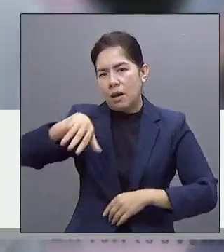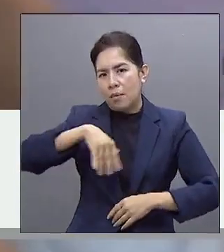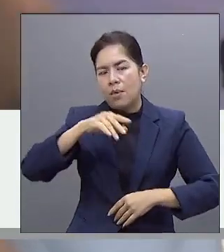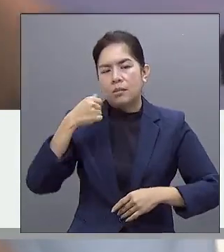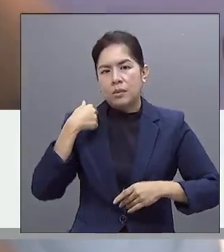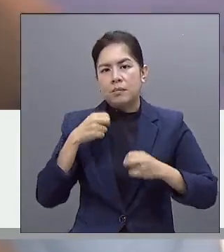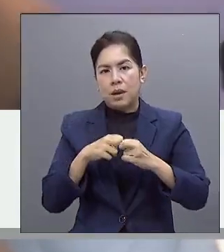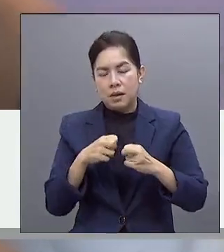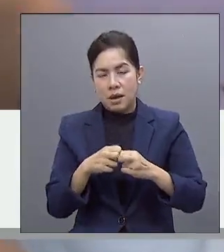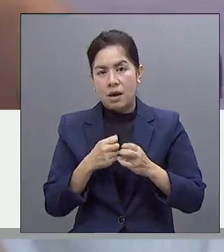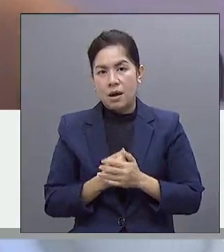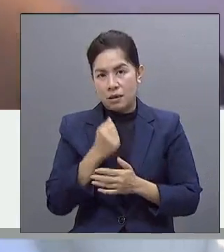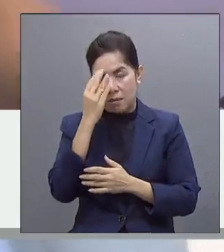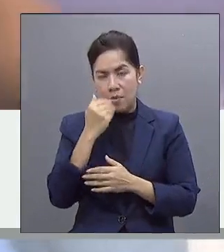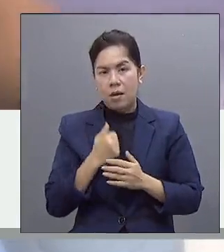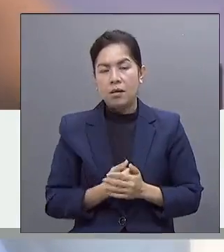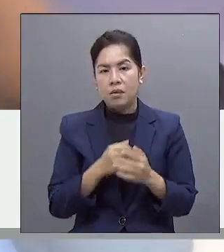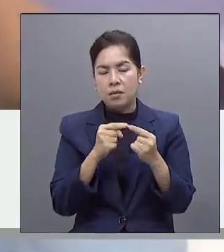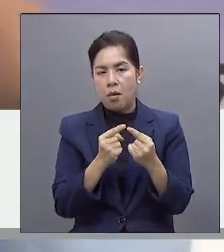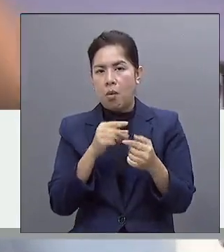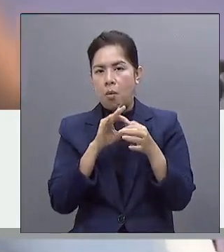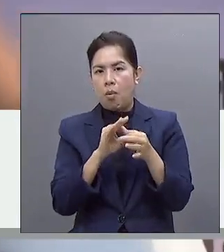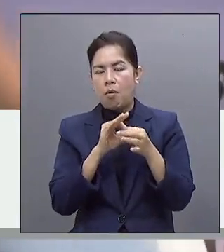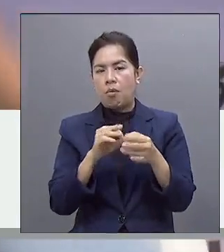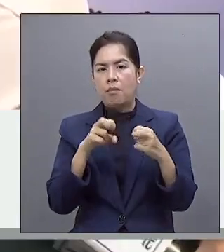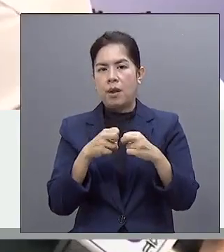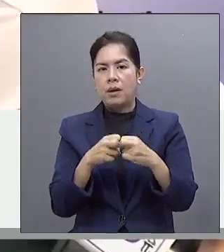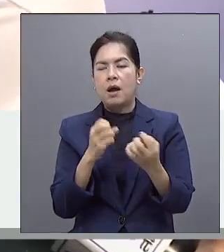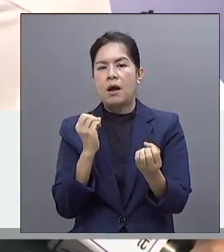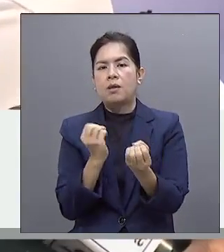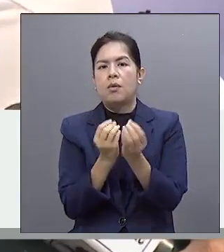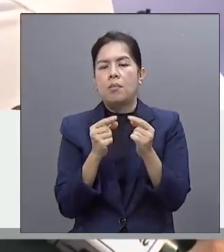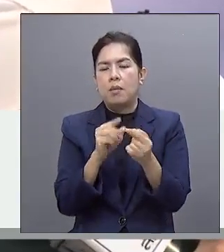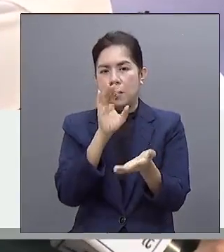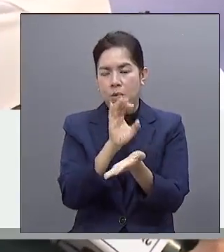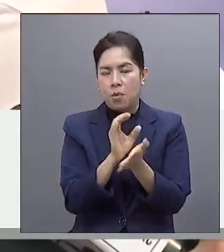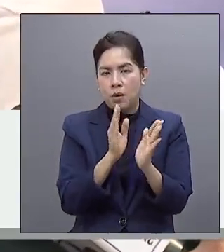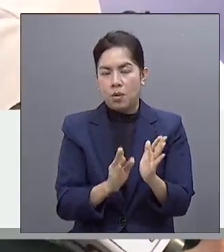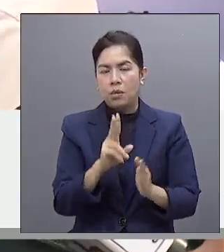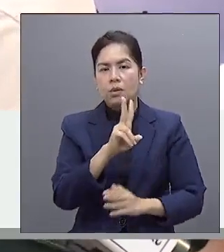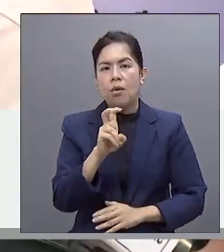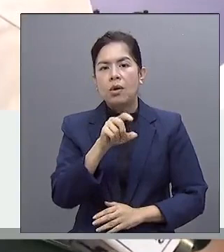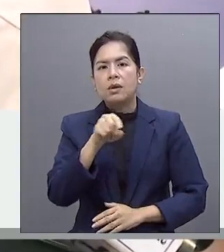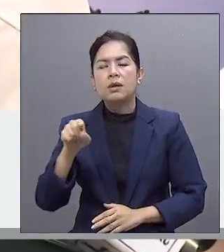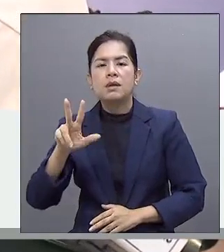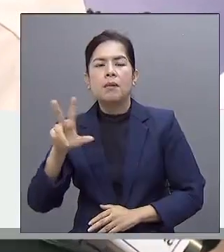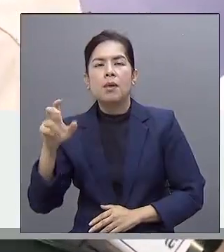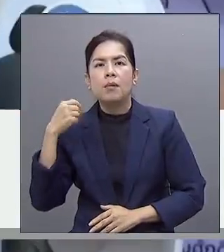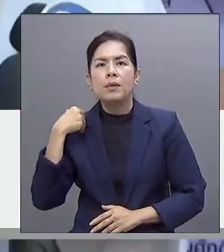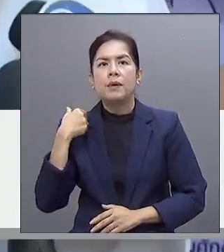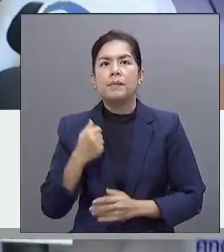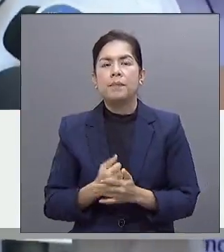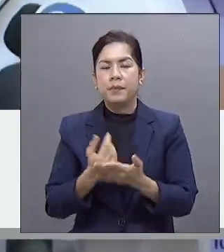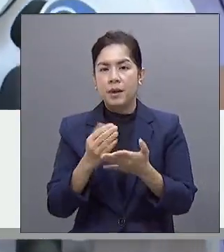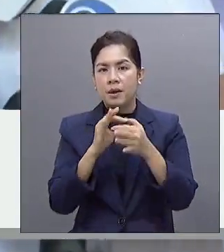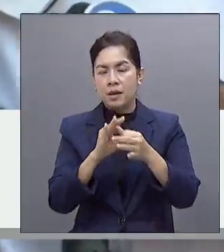นายตำรวจอีก200ถึง300นายค่ะคุณอัจฉริยะยังนำเอาเอกสารการจด